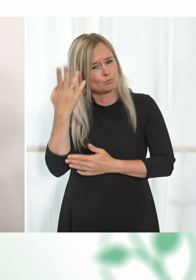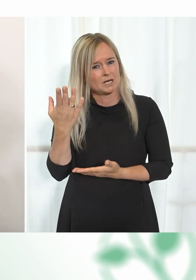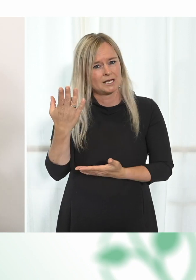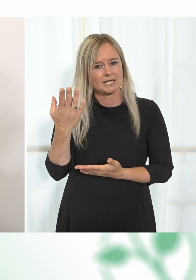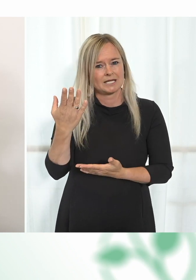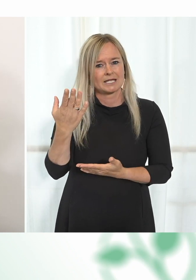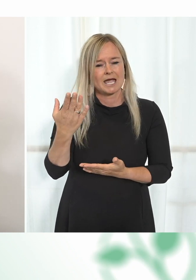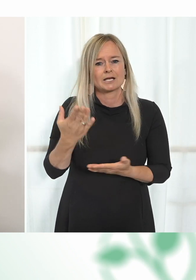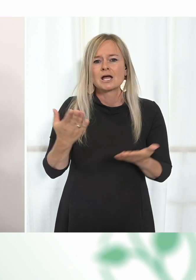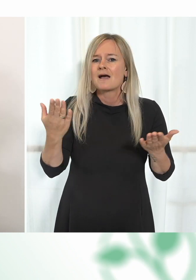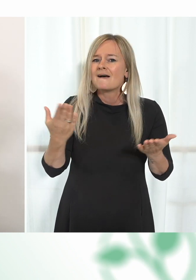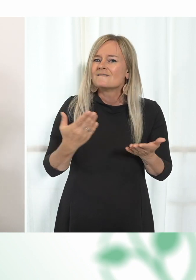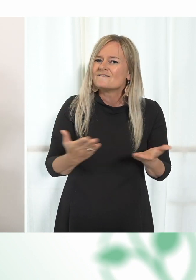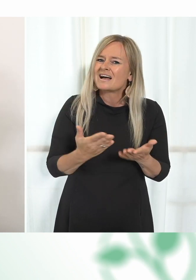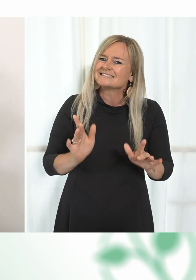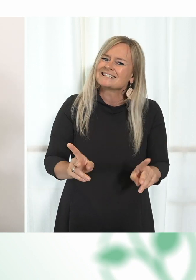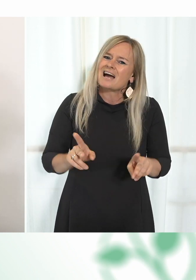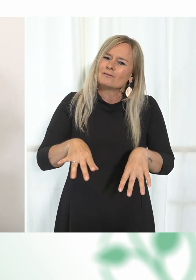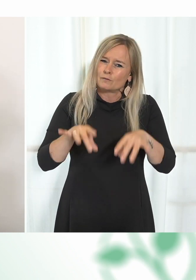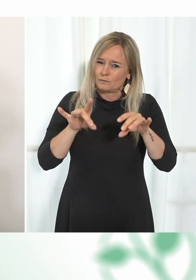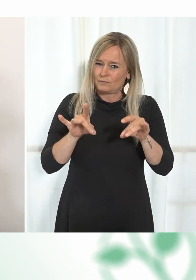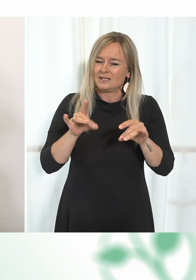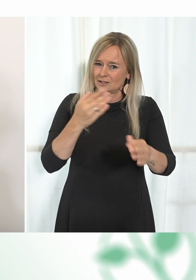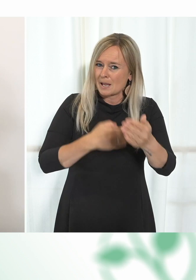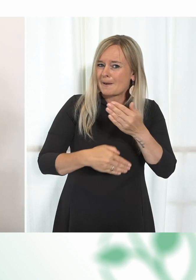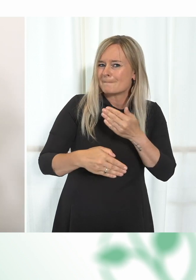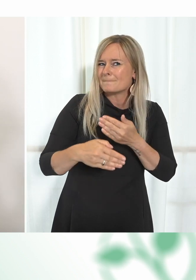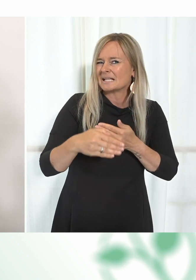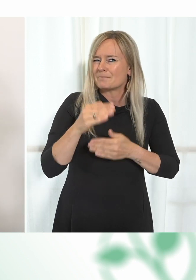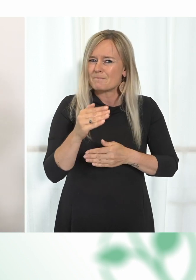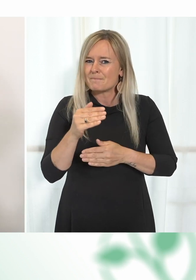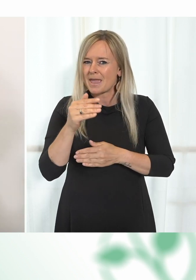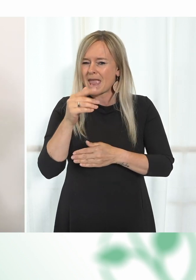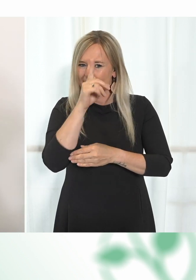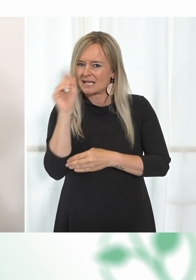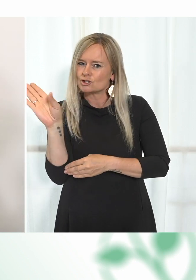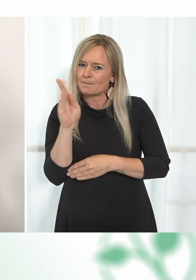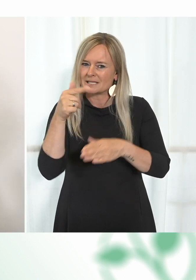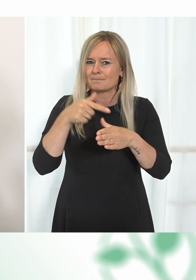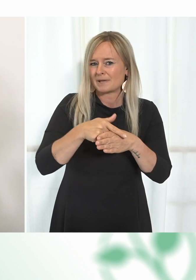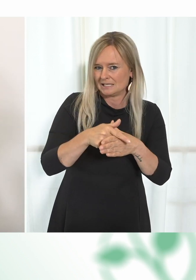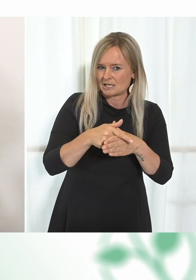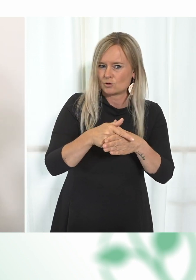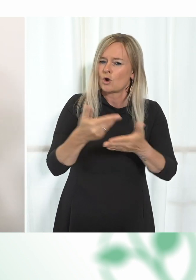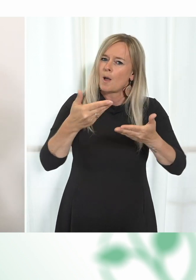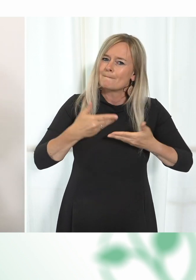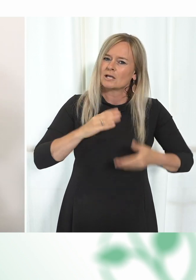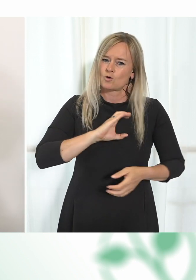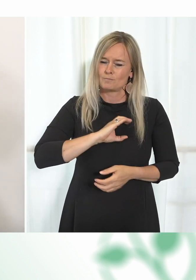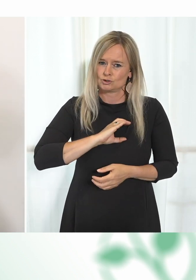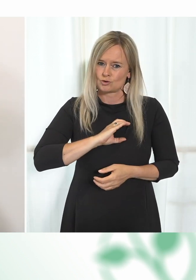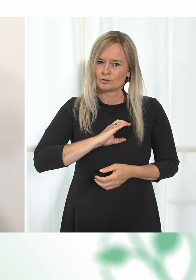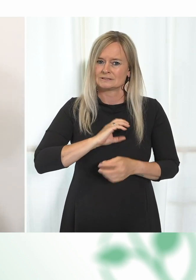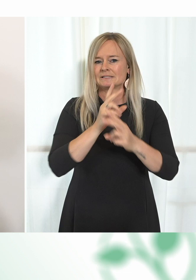Ansatz wir finden können, um noch viel mehr Menschen mit Behinderung eine Chance am österreichischen Arbeitsmarkt zu